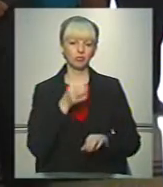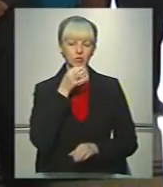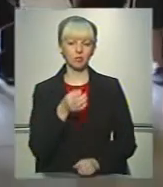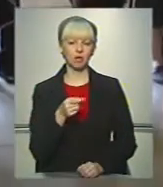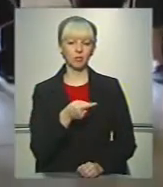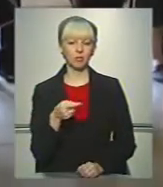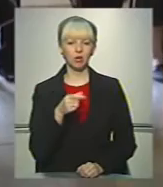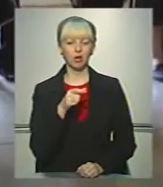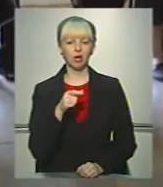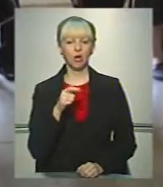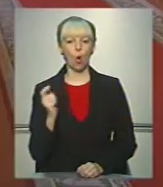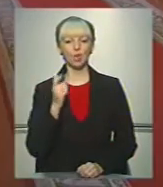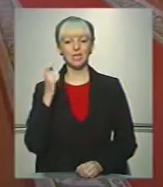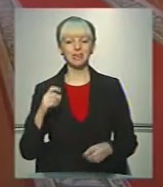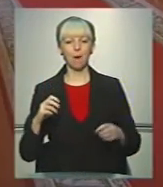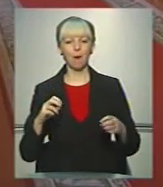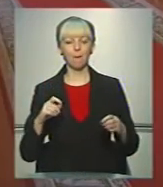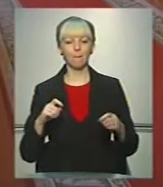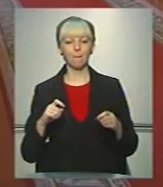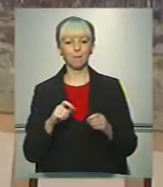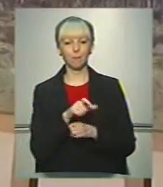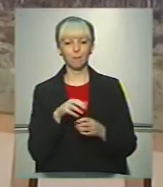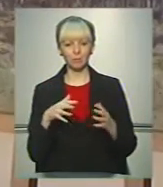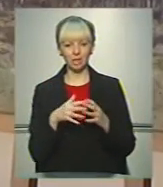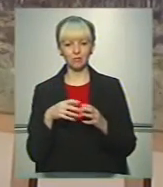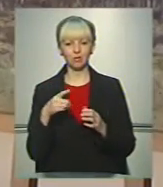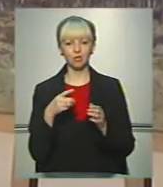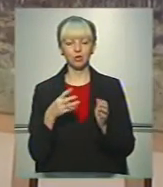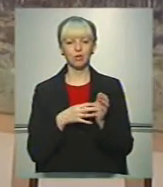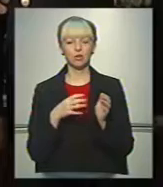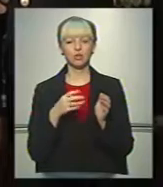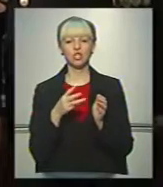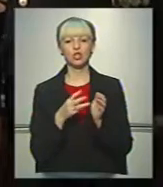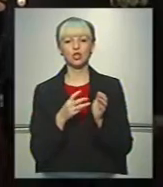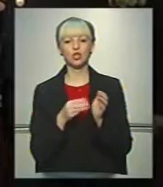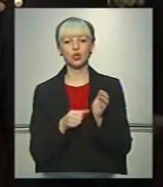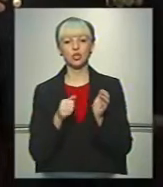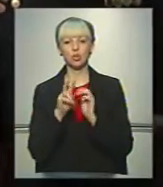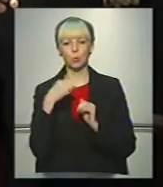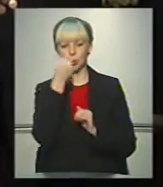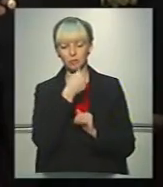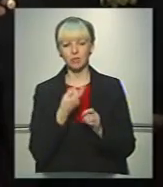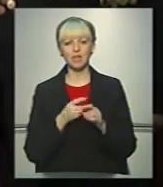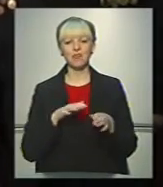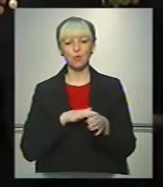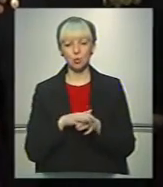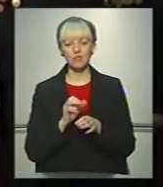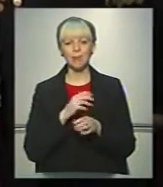по Хотинську битву 1621 рік. Всі ці події відбувалися в самі критичні моменти,